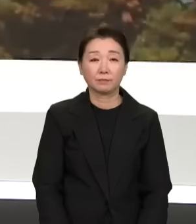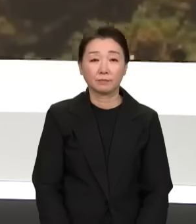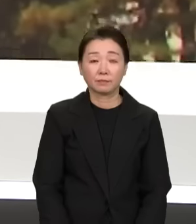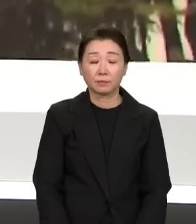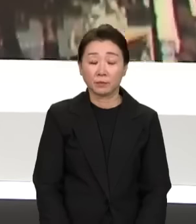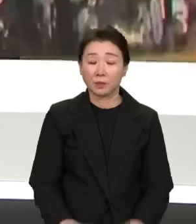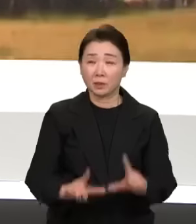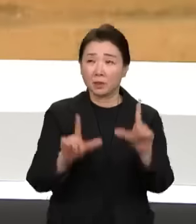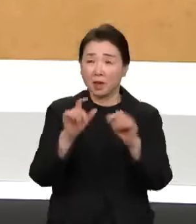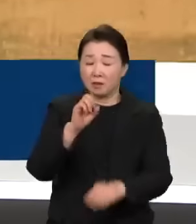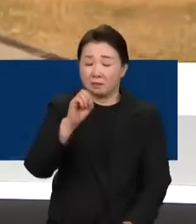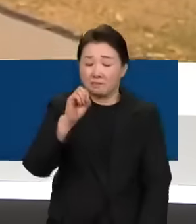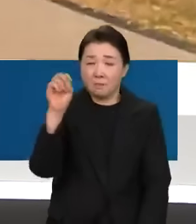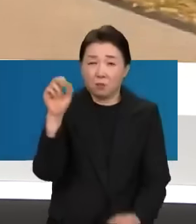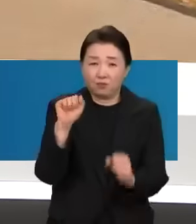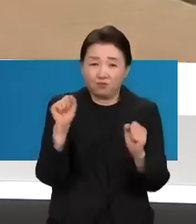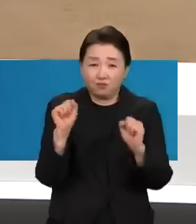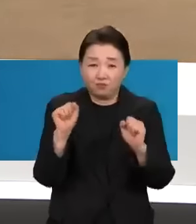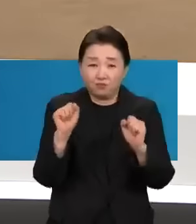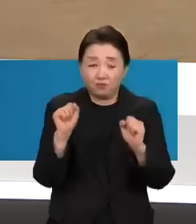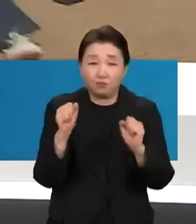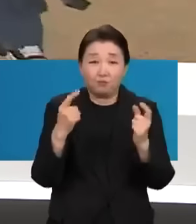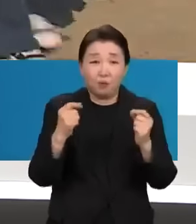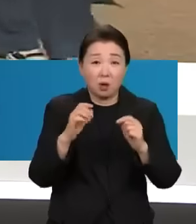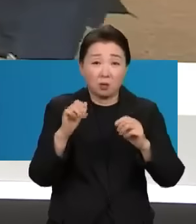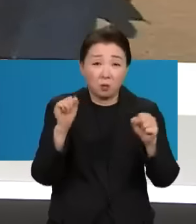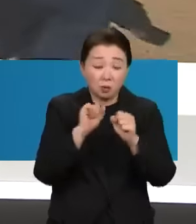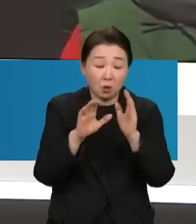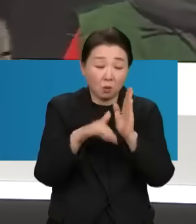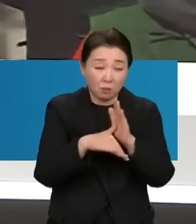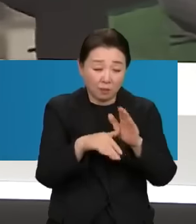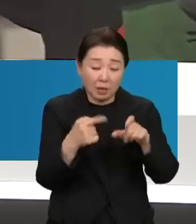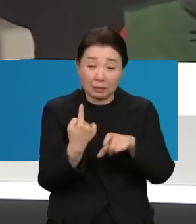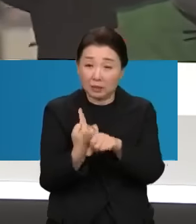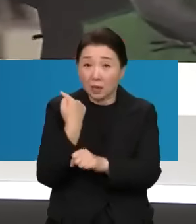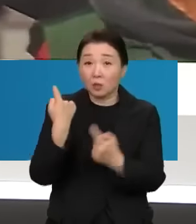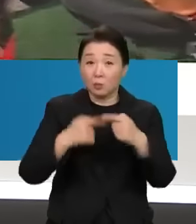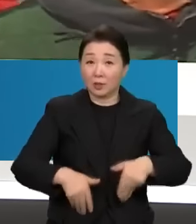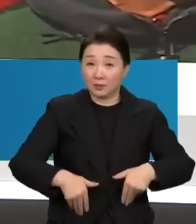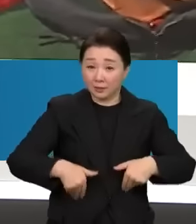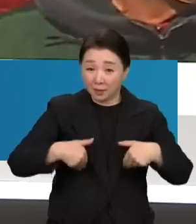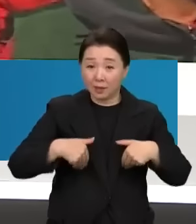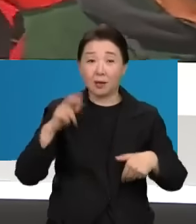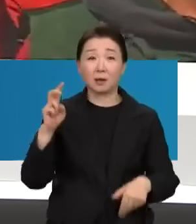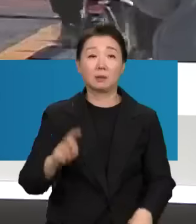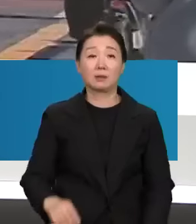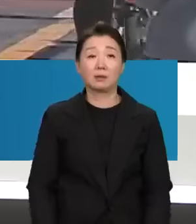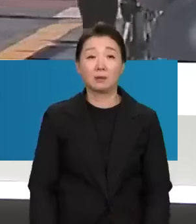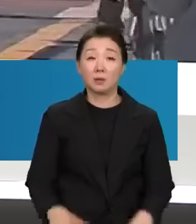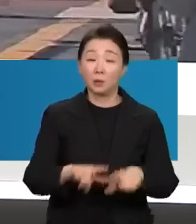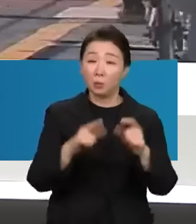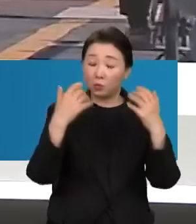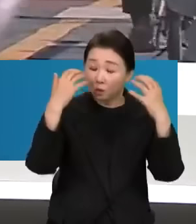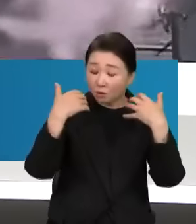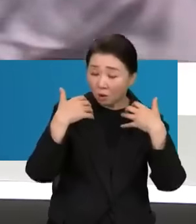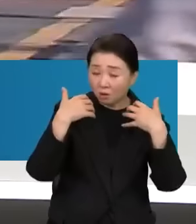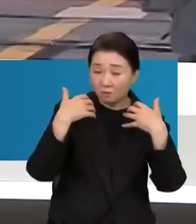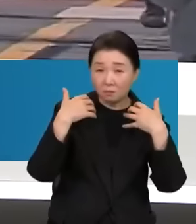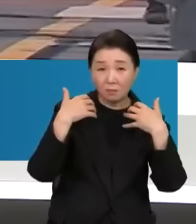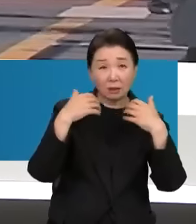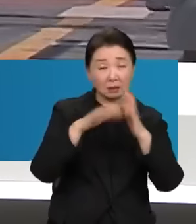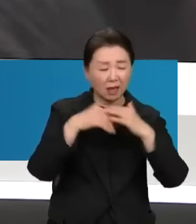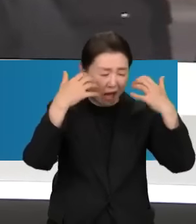이렇게 갑자기 추워지긴 했지만 이번 겨울은 평년보다 포근한 겨울이 될 걸로 전망됩니다. 보통 여름이 더우면